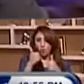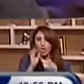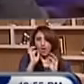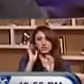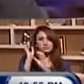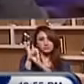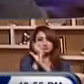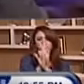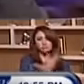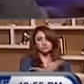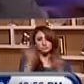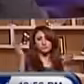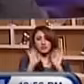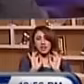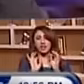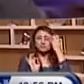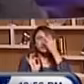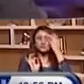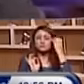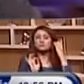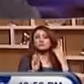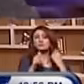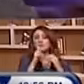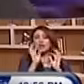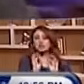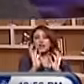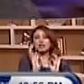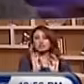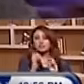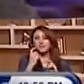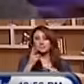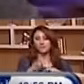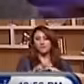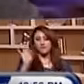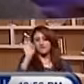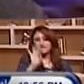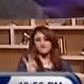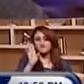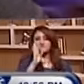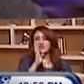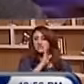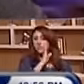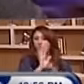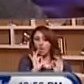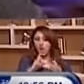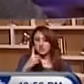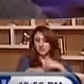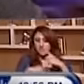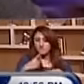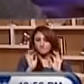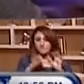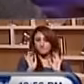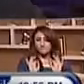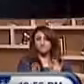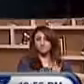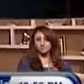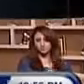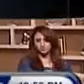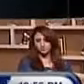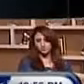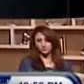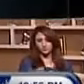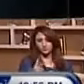وده جايز انا اتكلمت مع سياده الوزير في الموضوع ده، ان ليه صفحات الفيسبوك ما تفعلش؟ يعني في